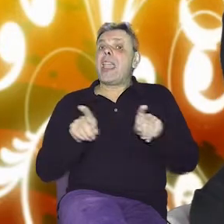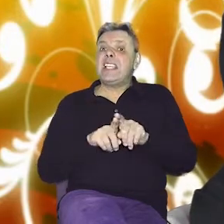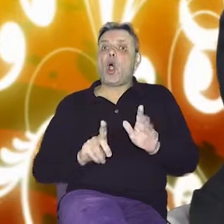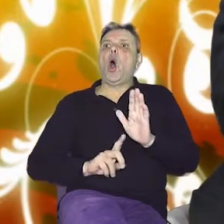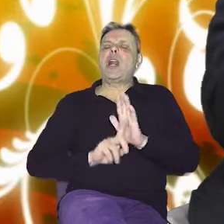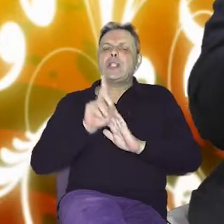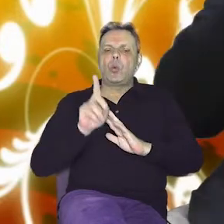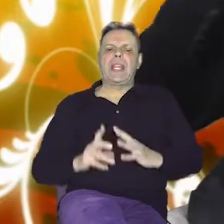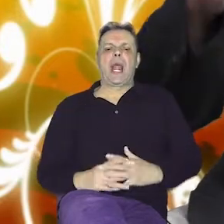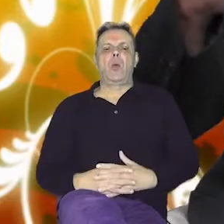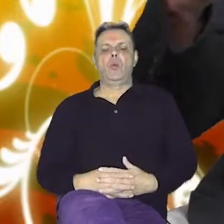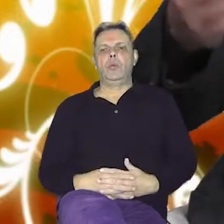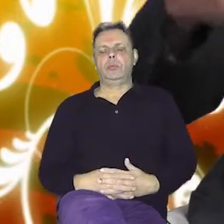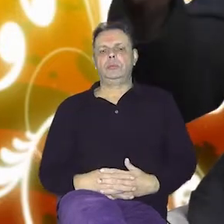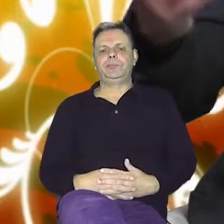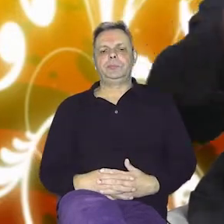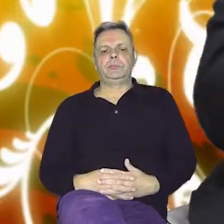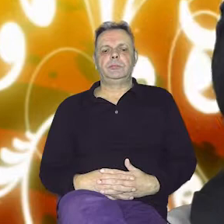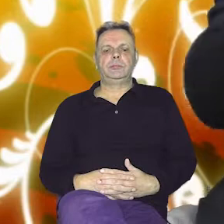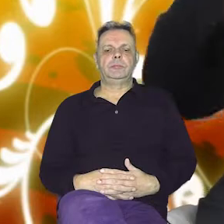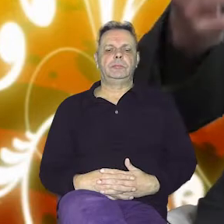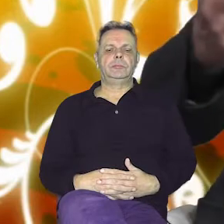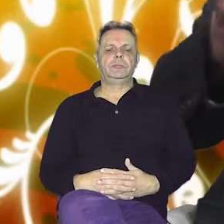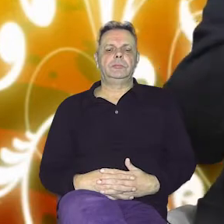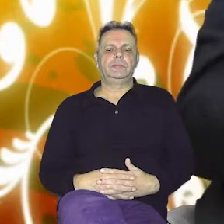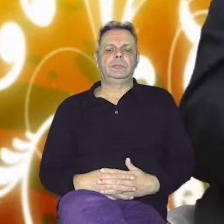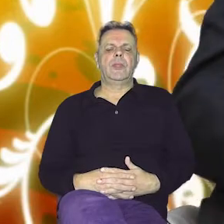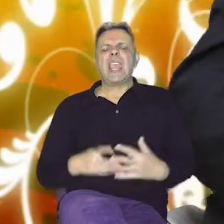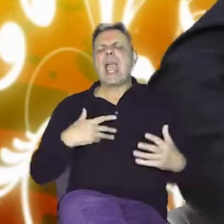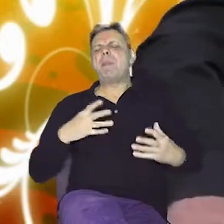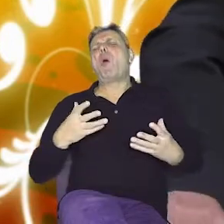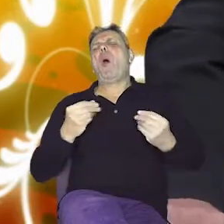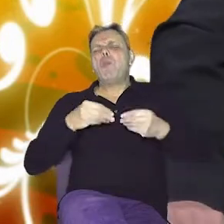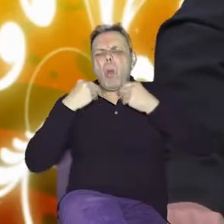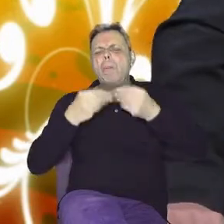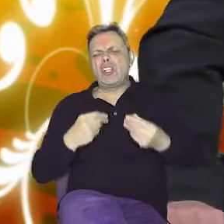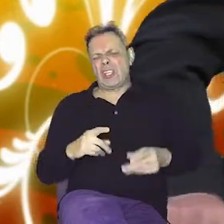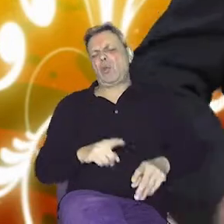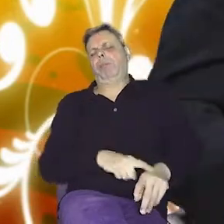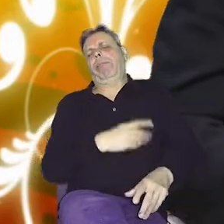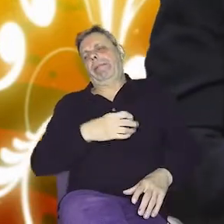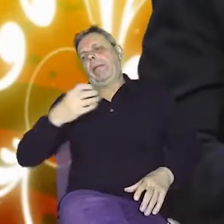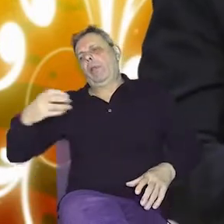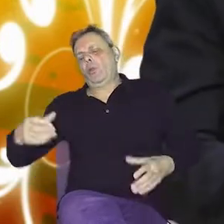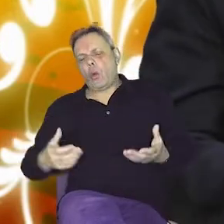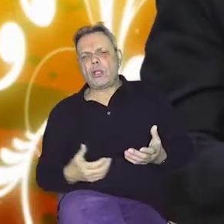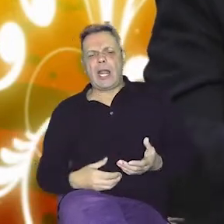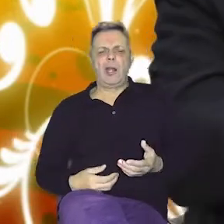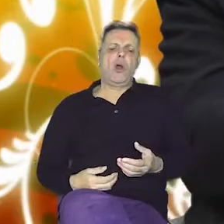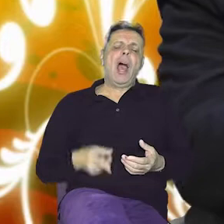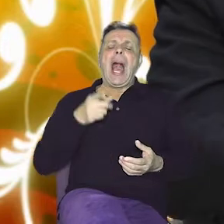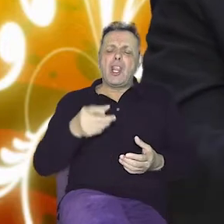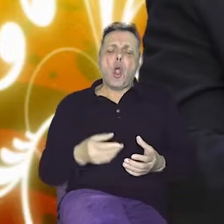također rezultiraju na određeni, mogu bi se, ali to bi te dugo trajalo, određeni način rezultiraju nastankom rane